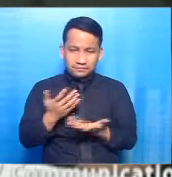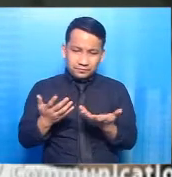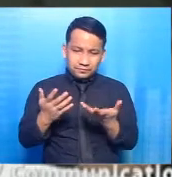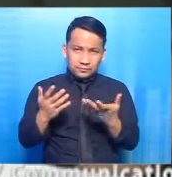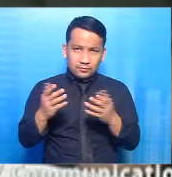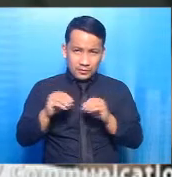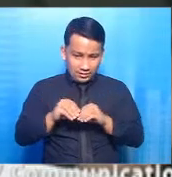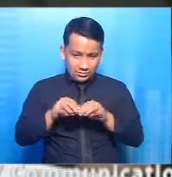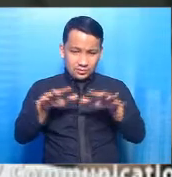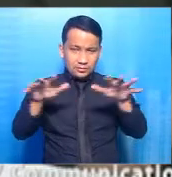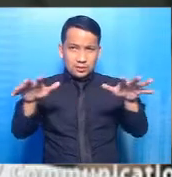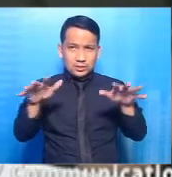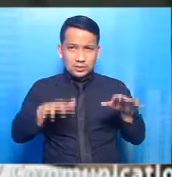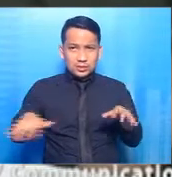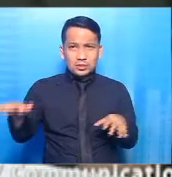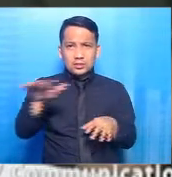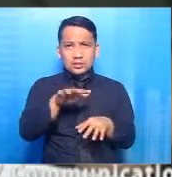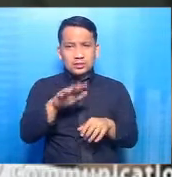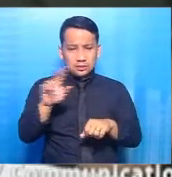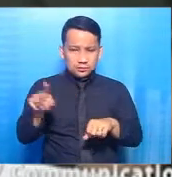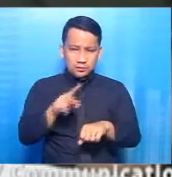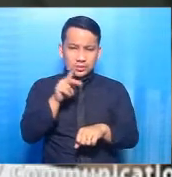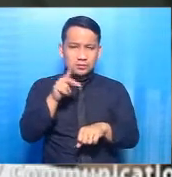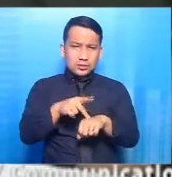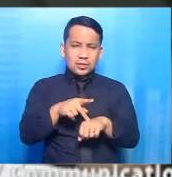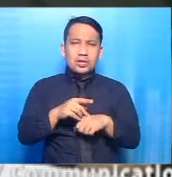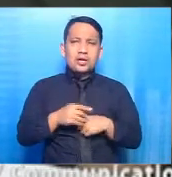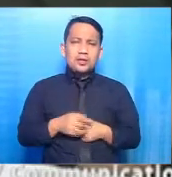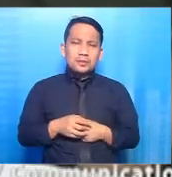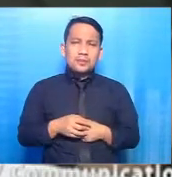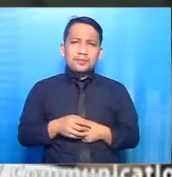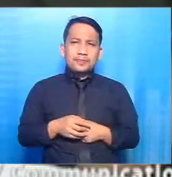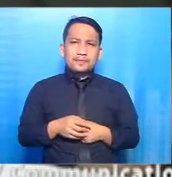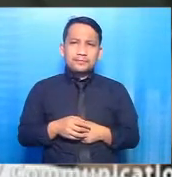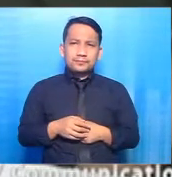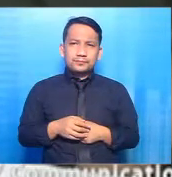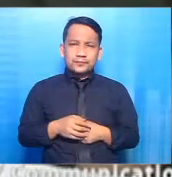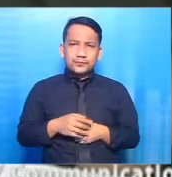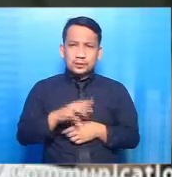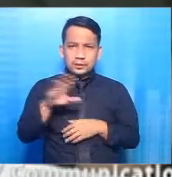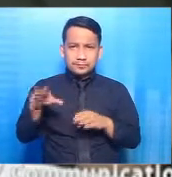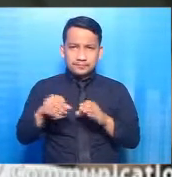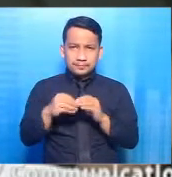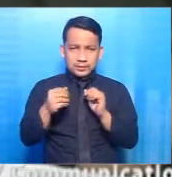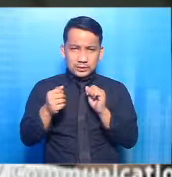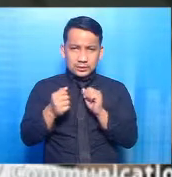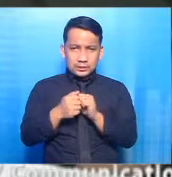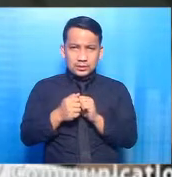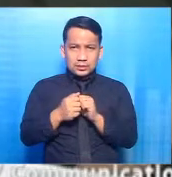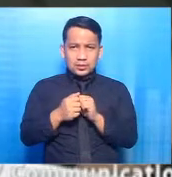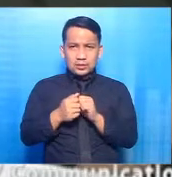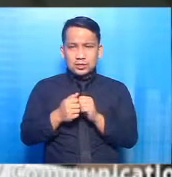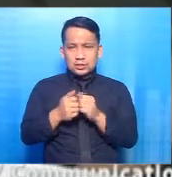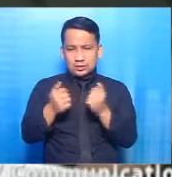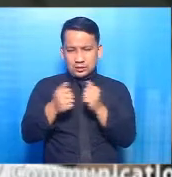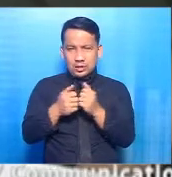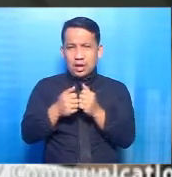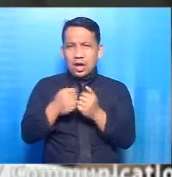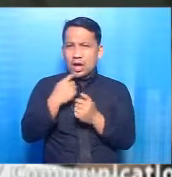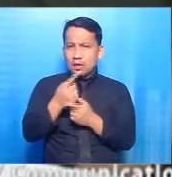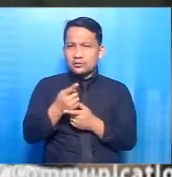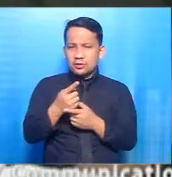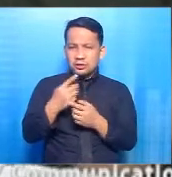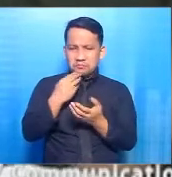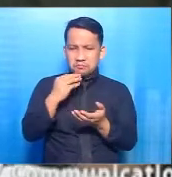is spreading all throughout the country, including the Philippines. Bahagi ito